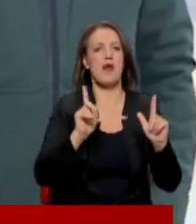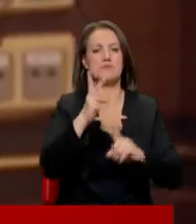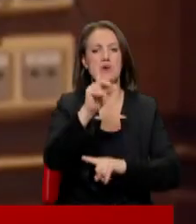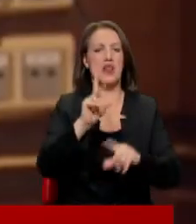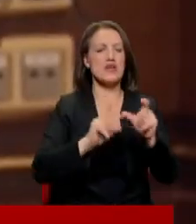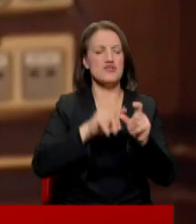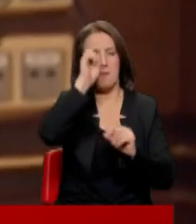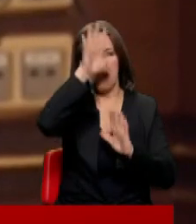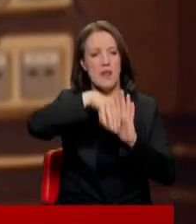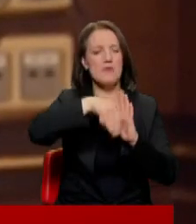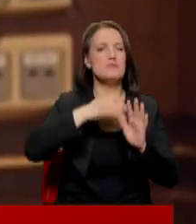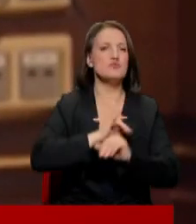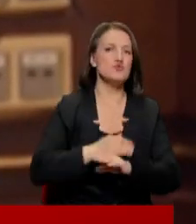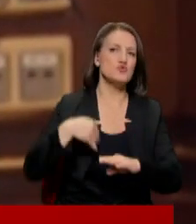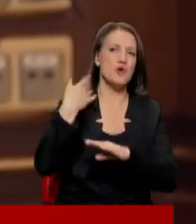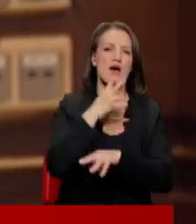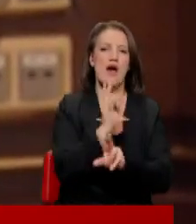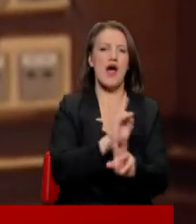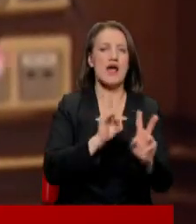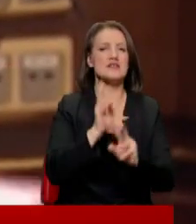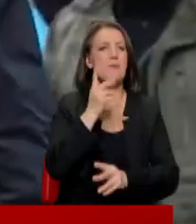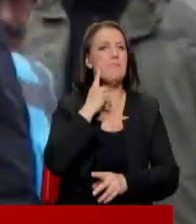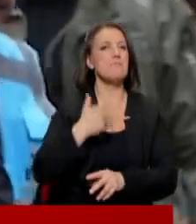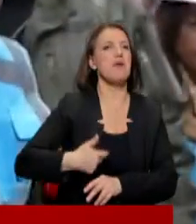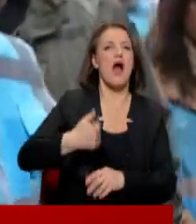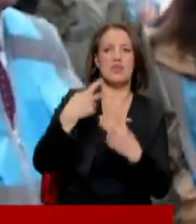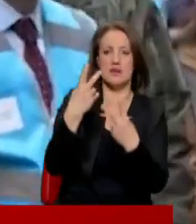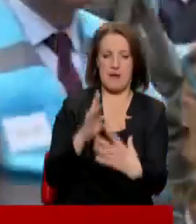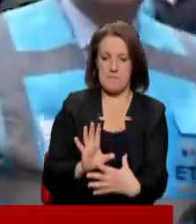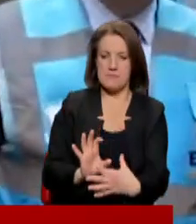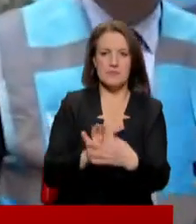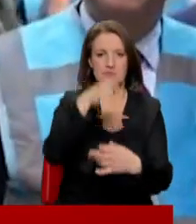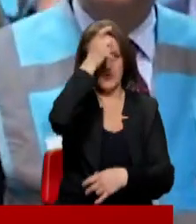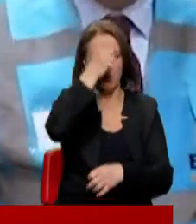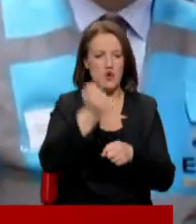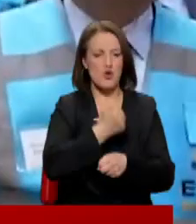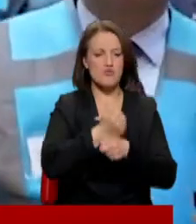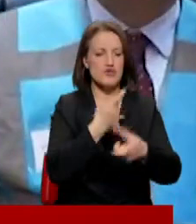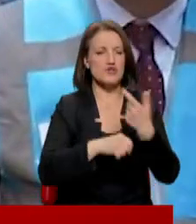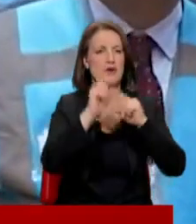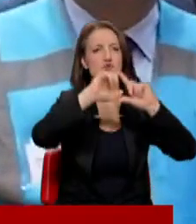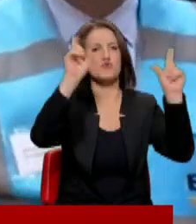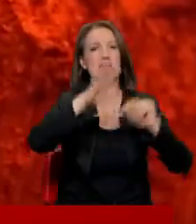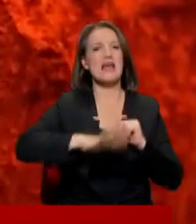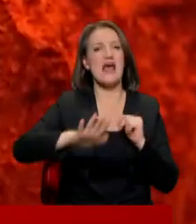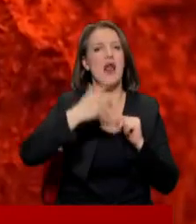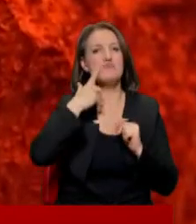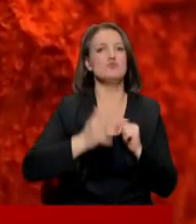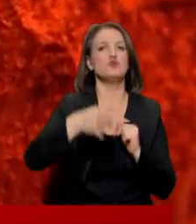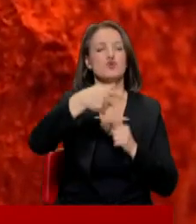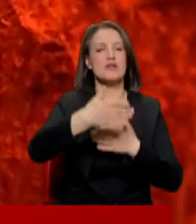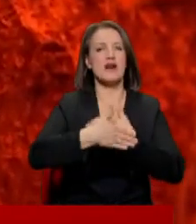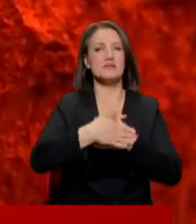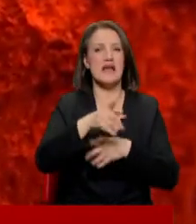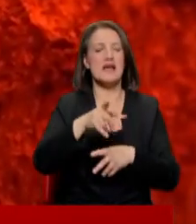İliç'teki maden faciası sonrası Enerji ve Tabii Kaynaklar Bakanlığı'na bağlı Türkiye Kömür İşletmeleri Kurumu Genel Müdür Yardımcısı,